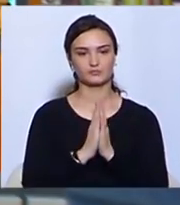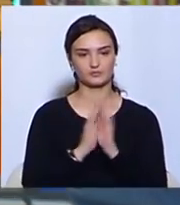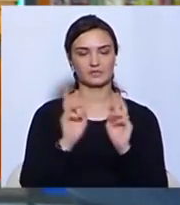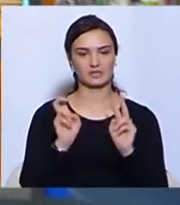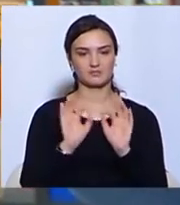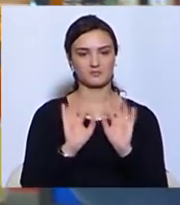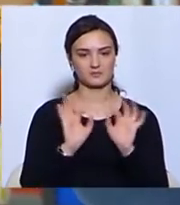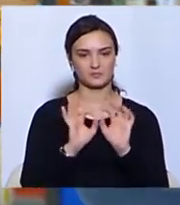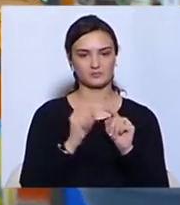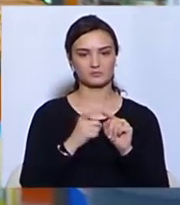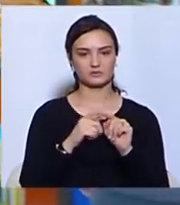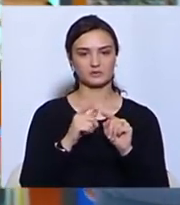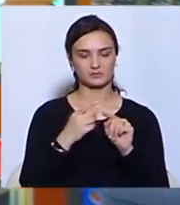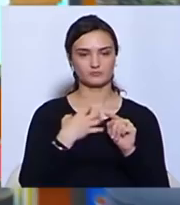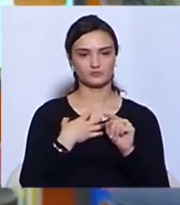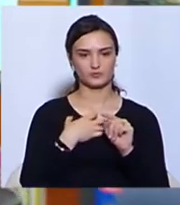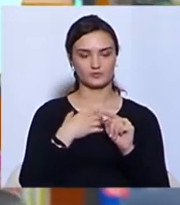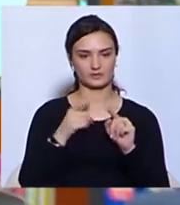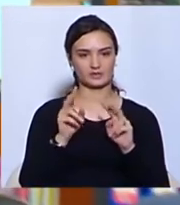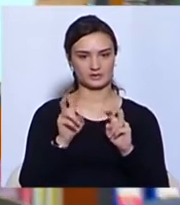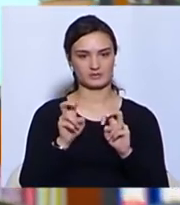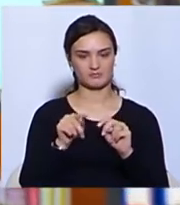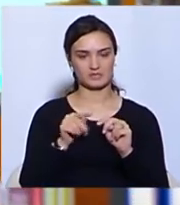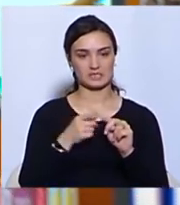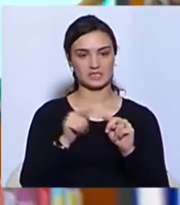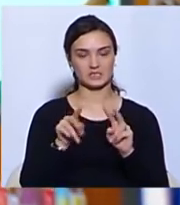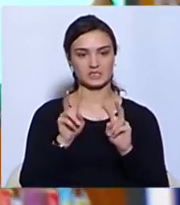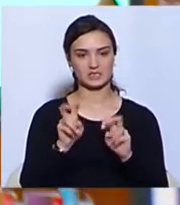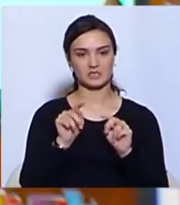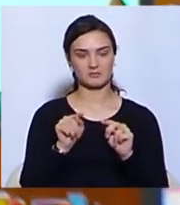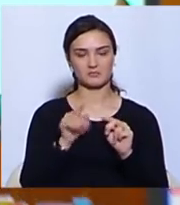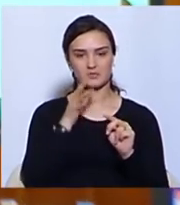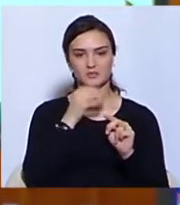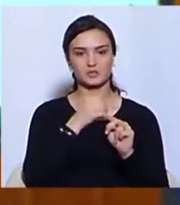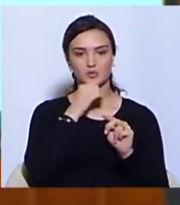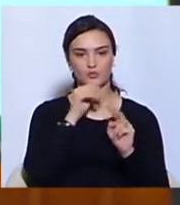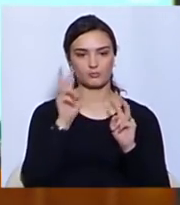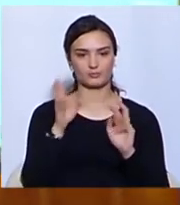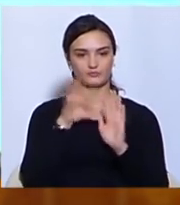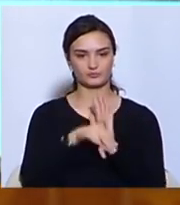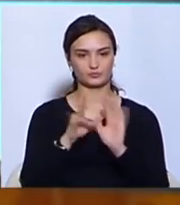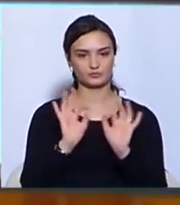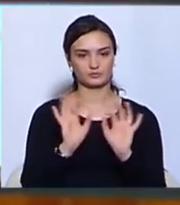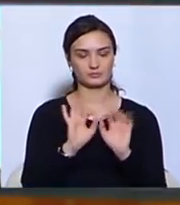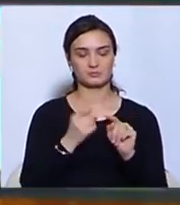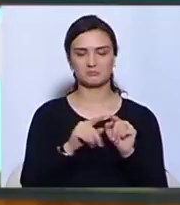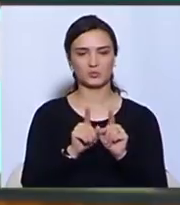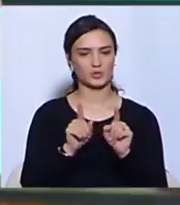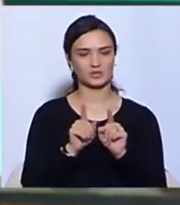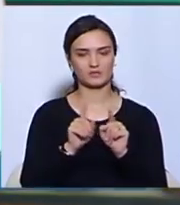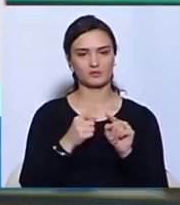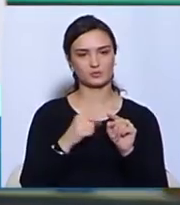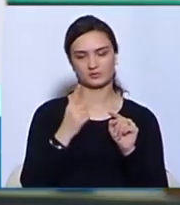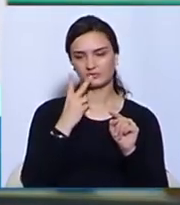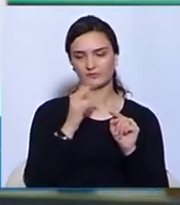თემაზე, რომელსაც რამდენიმე წახნაგი აქვს. და სწორედ ის თემაა, რომელიც ასაკობრივ ჭრილში უნდა განვიხილოთ, მიუხედავად იმისა, რომ